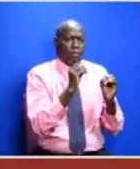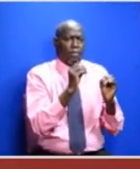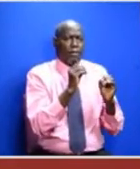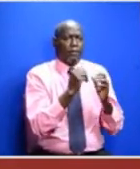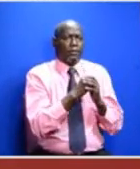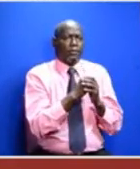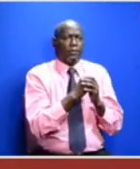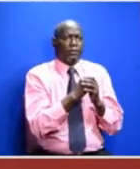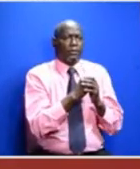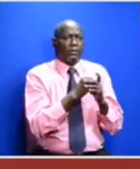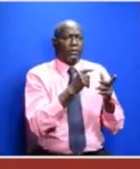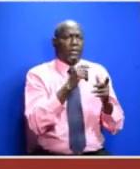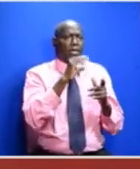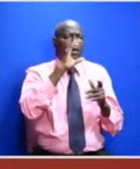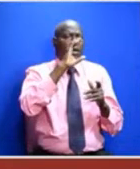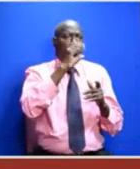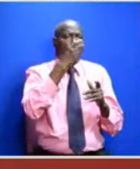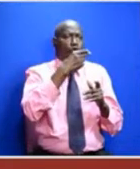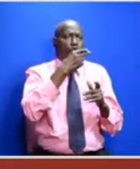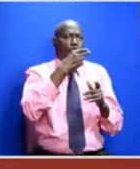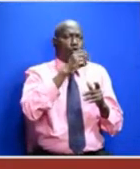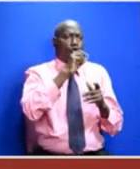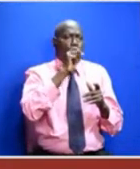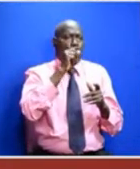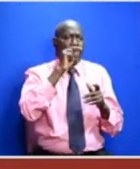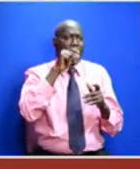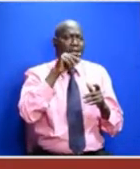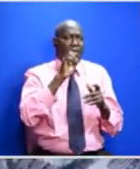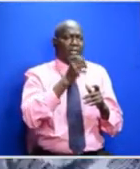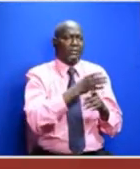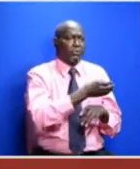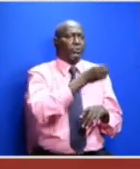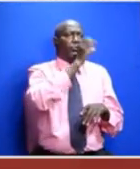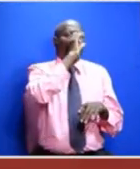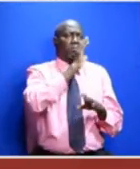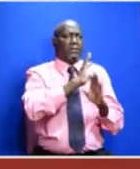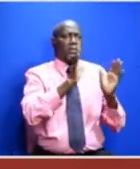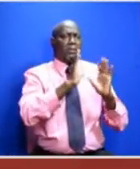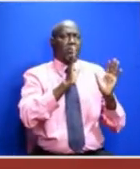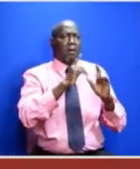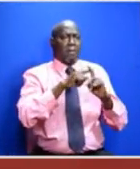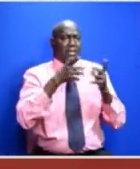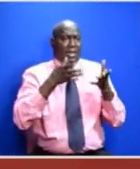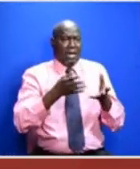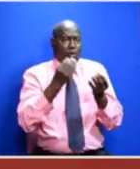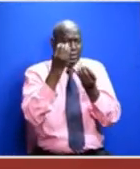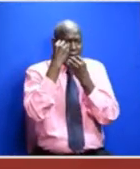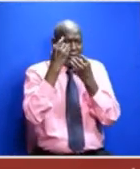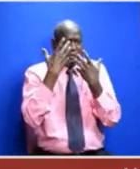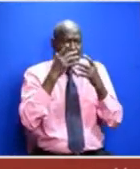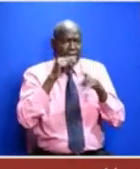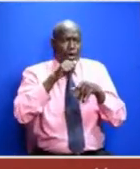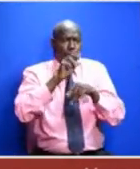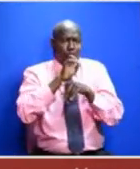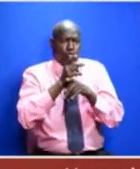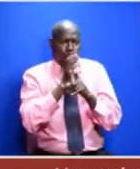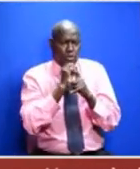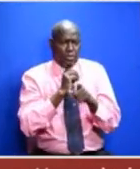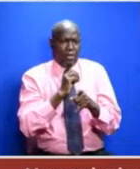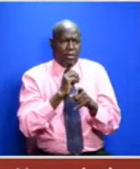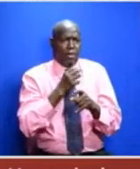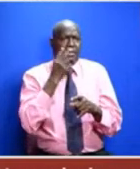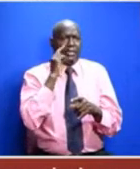tulikuwa tunaweka chlorine. Chlorine tu na tunakunywa hivyo. Lakini jinsi wametufunza venye tunaweza tumia